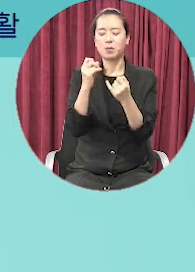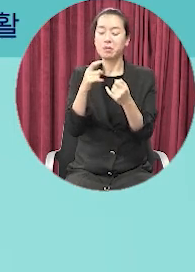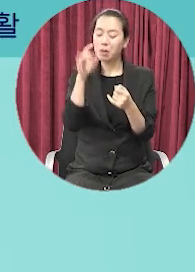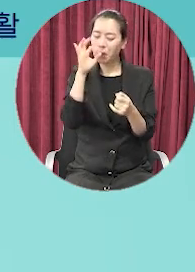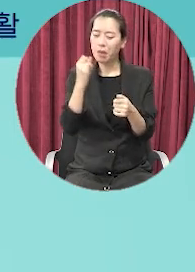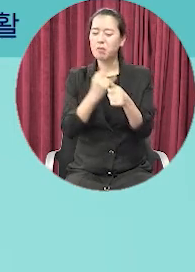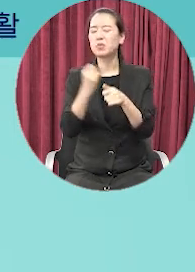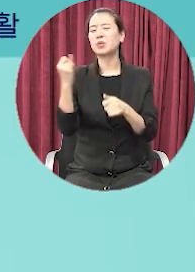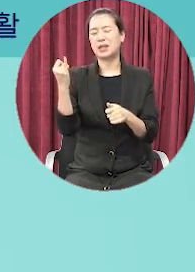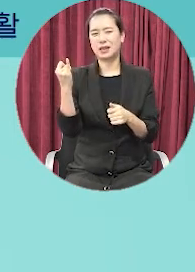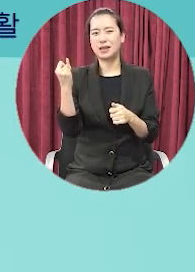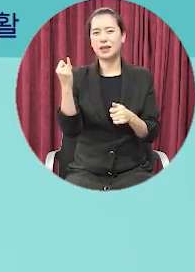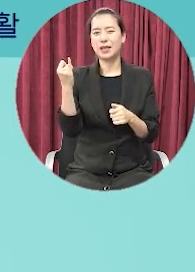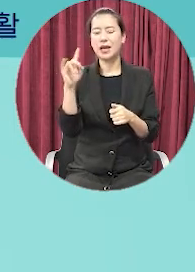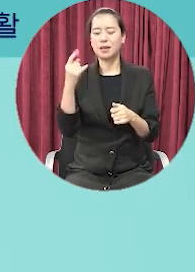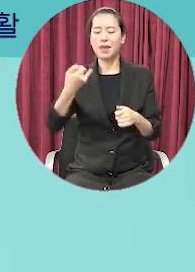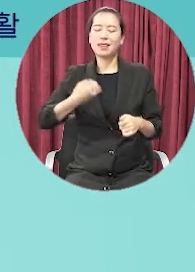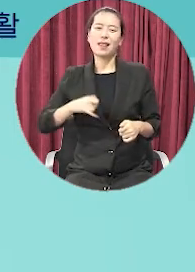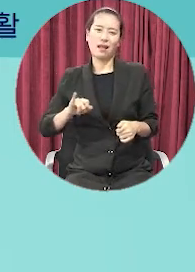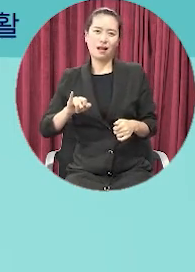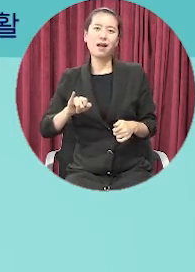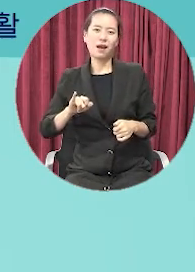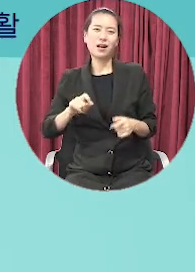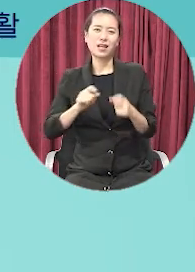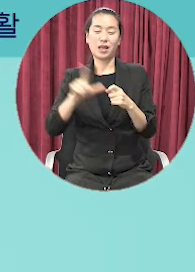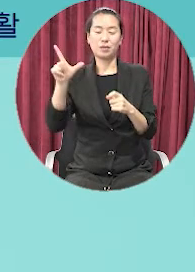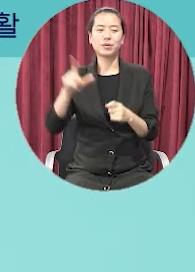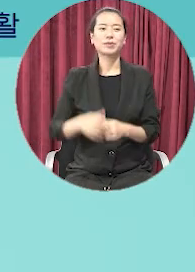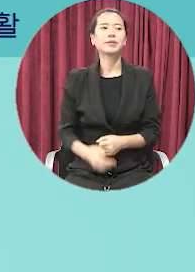배우자거나 아니면 자녀가 대부분이었습니다.